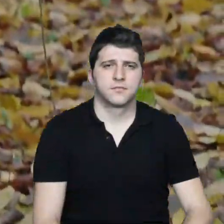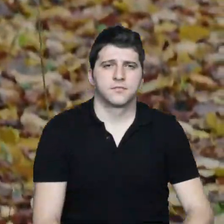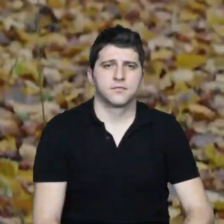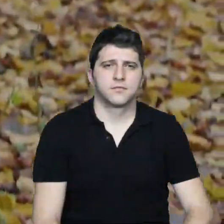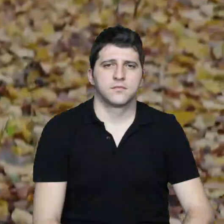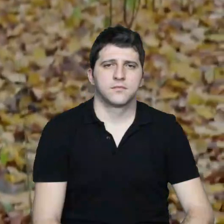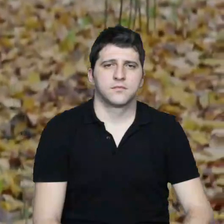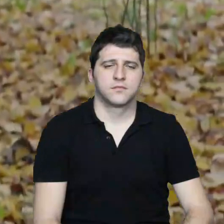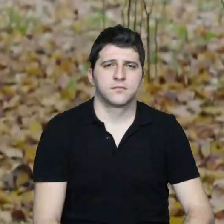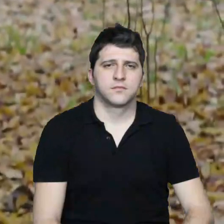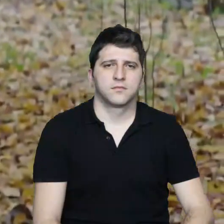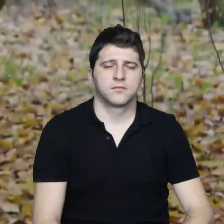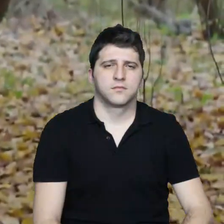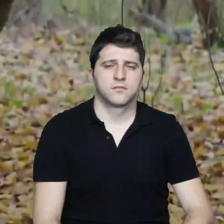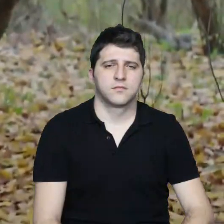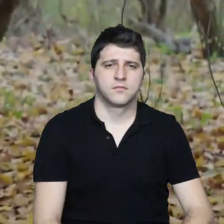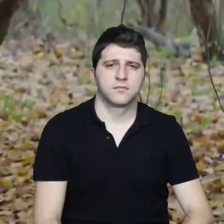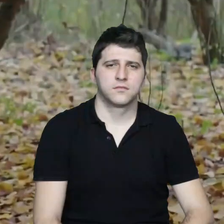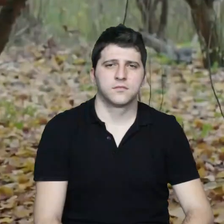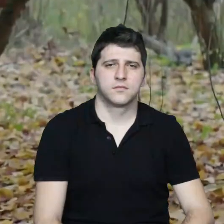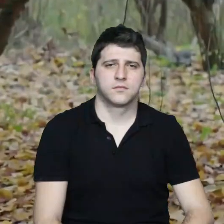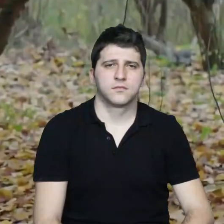Bir süre sonra köpek gitmiş. Aşağı indiler.